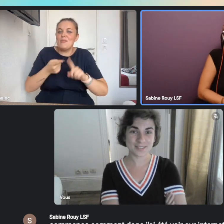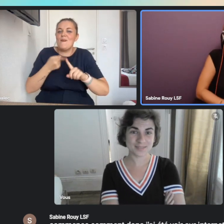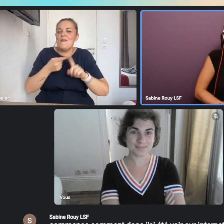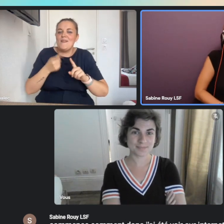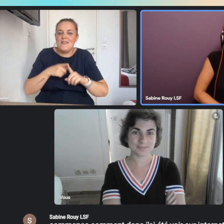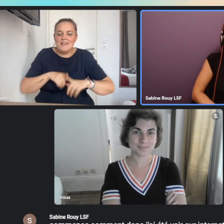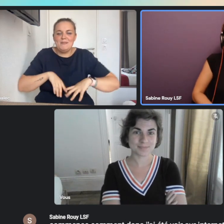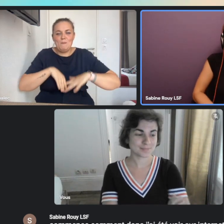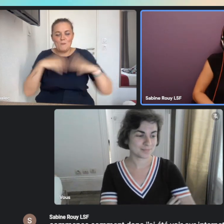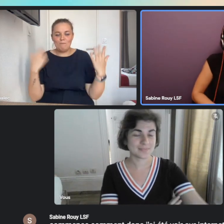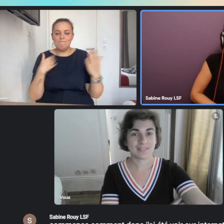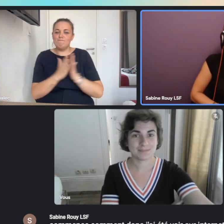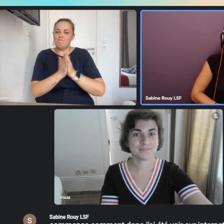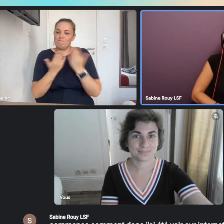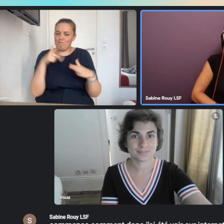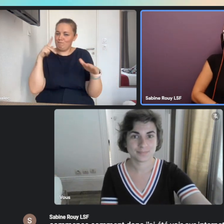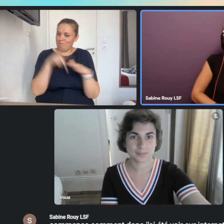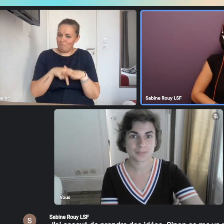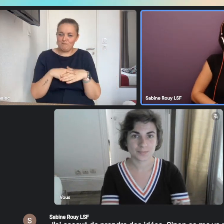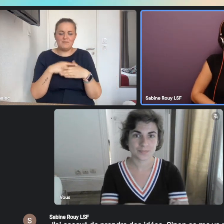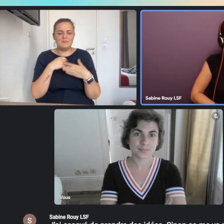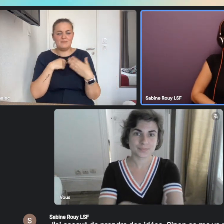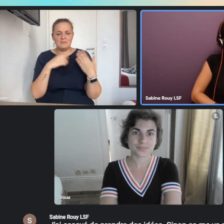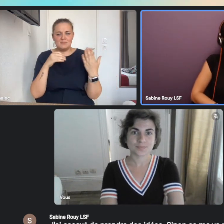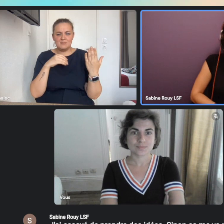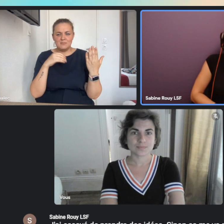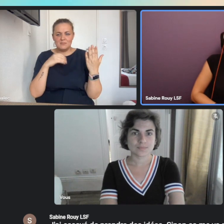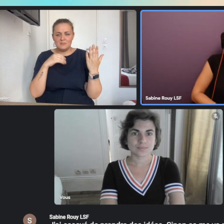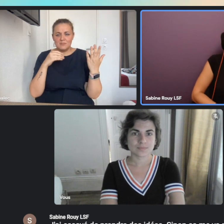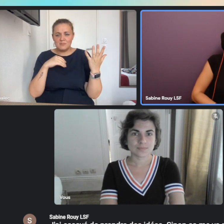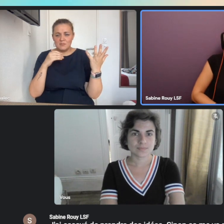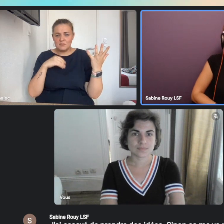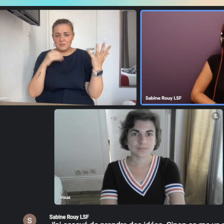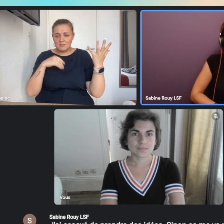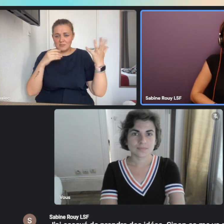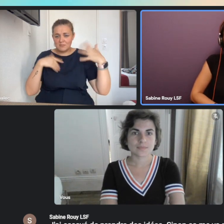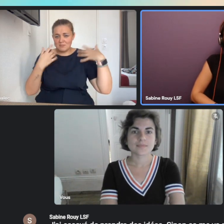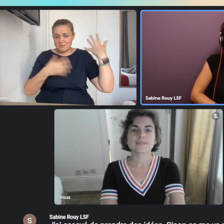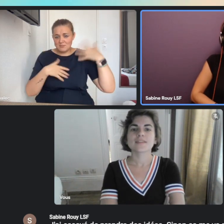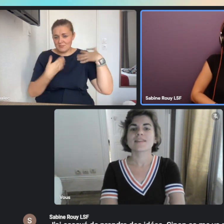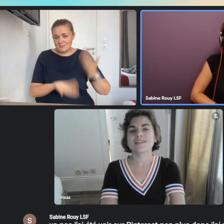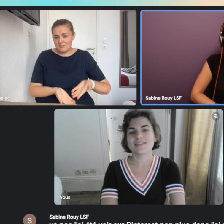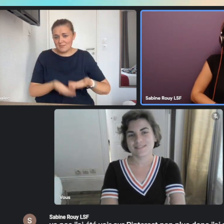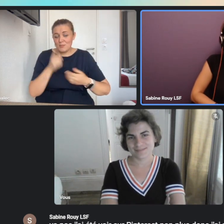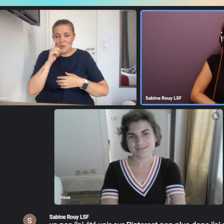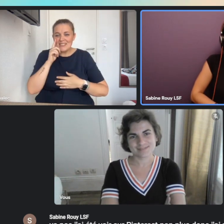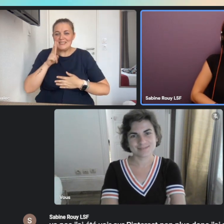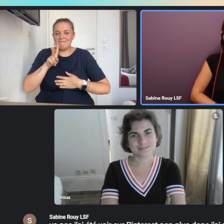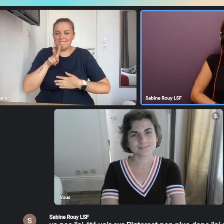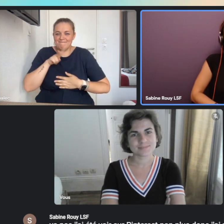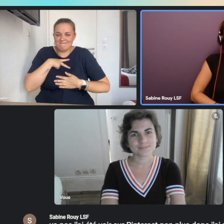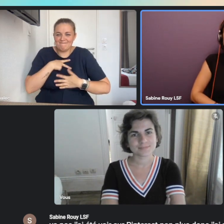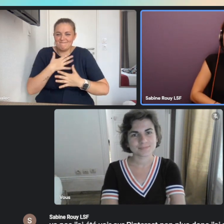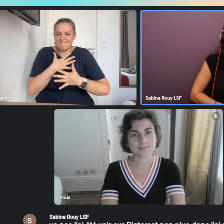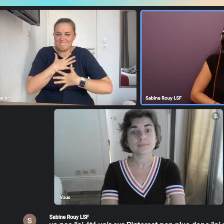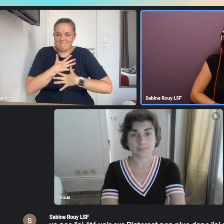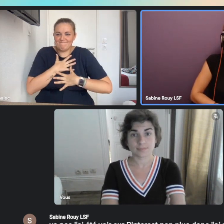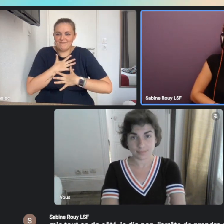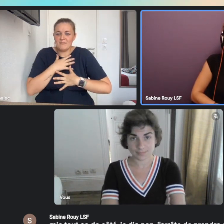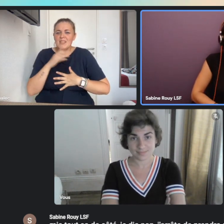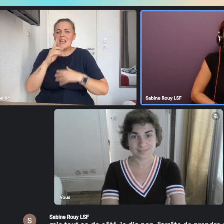style, c'est ça qui est important». Donc j'ai fait ça, j'ai commencé à écrire, à écrire, à écrire, à écrire et jusqu'à